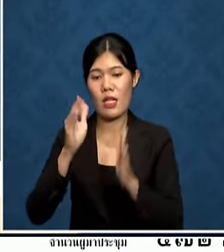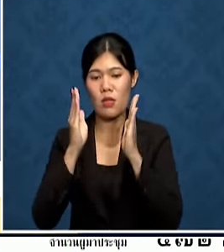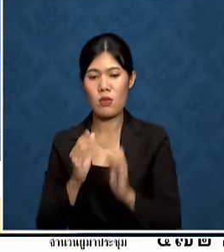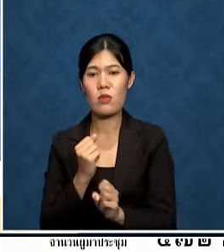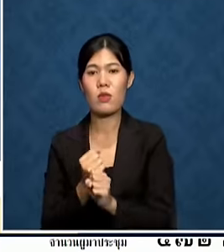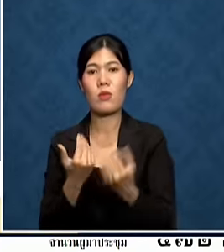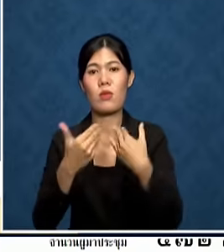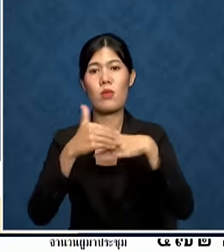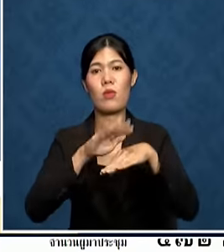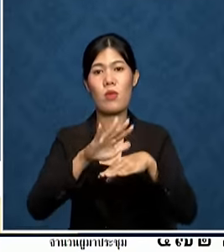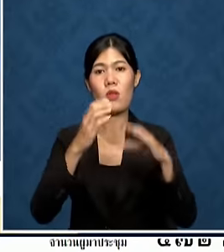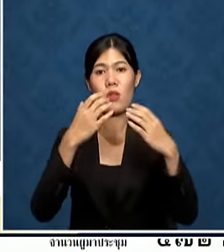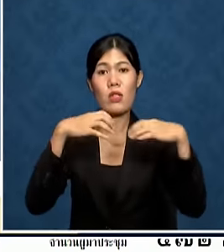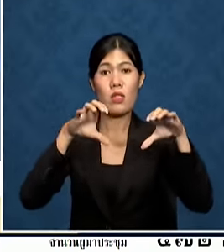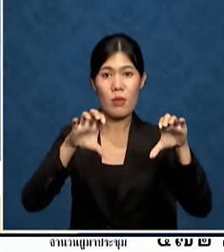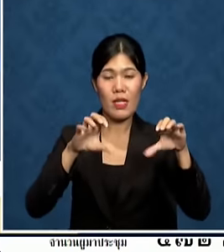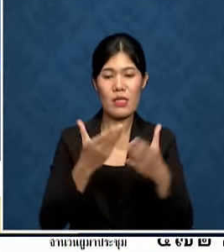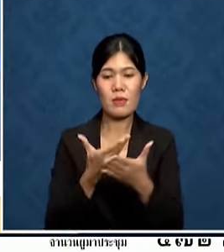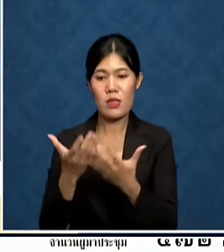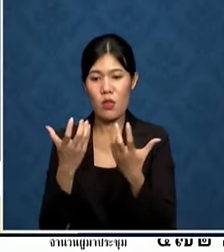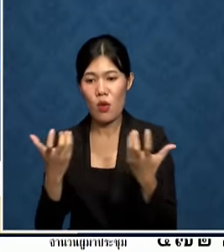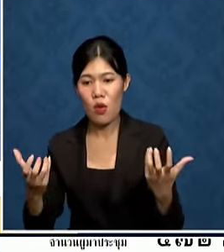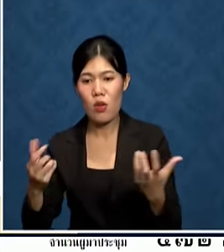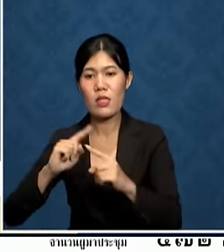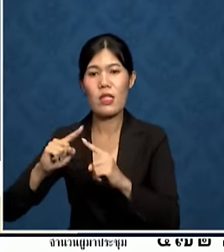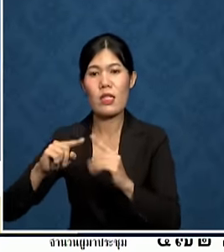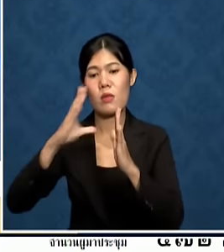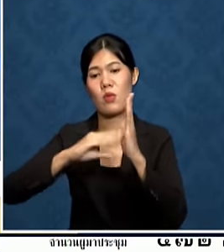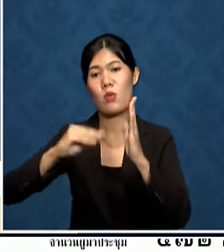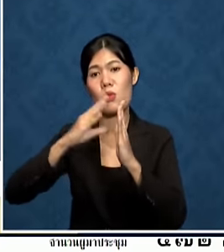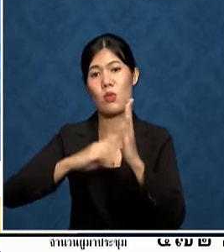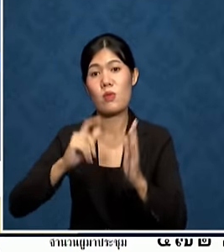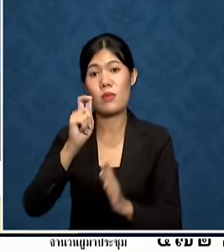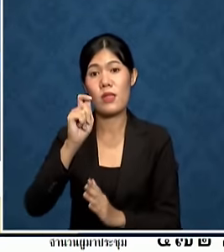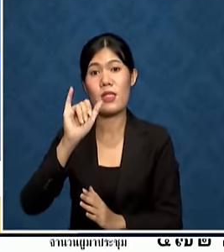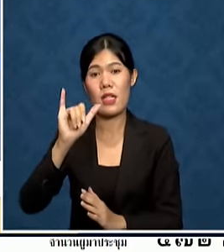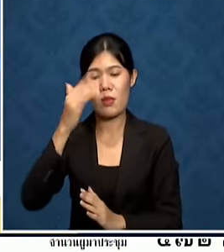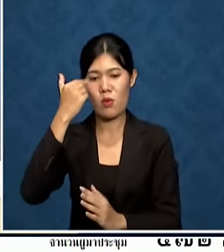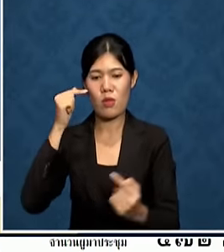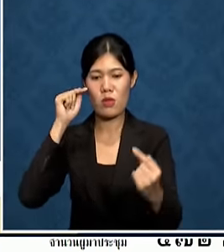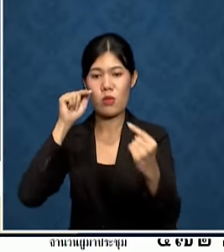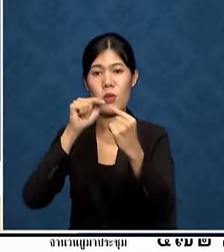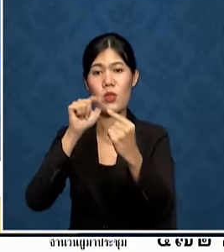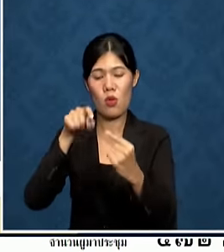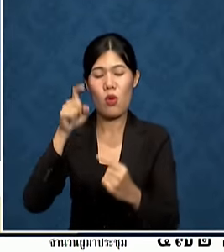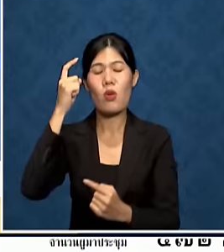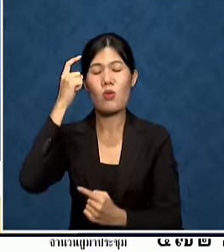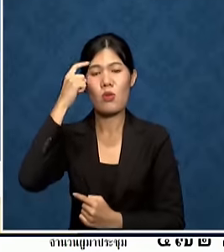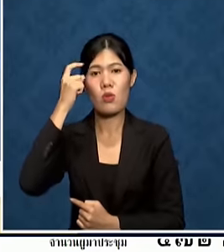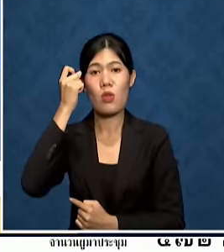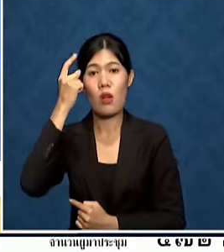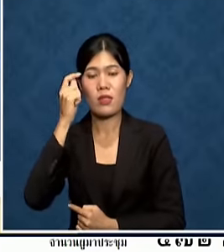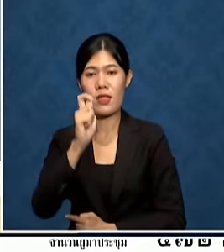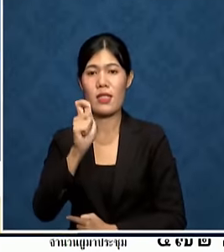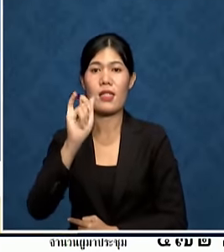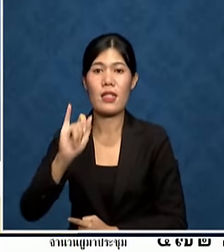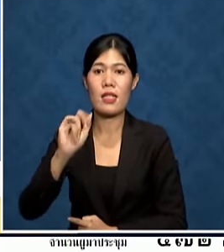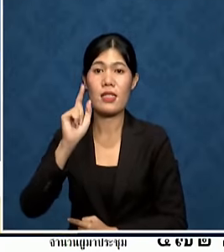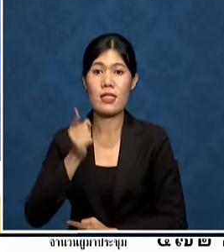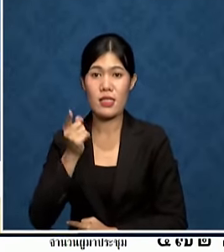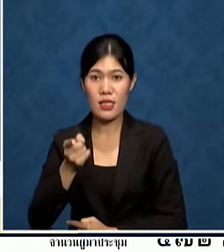ไปจัดซื้อจัดจ้างอะไรที่เกี่ยวกับ AIเพื่ออะไรครับเพื่อให้มั่นใจว่าคนๆนั้นเนี่ยเข้าใจ AIจริงๆทั้งแง่ประโยชน์หรือความ